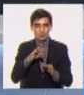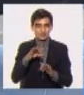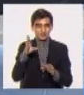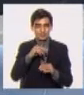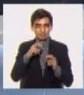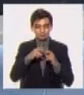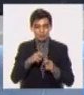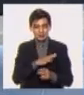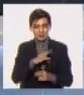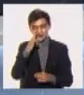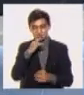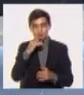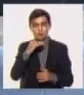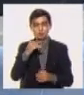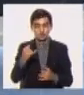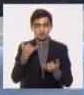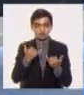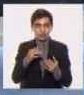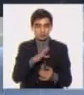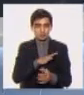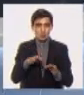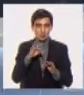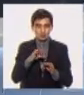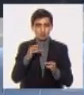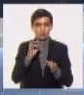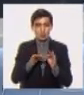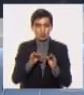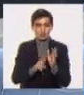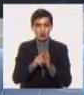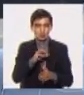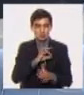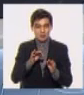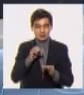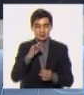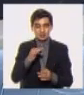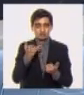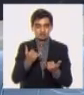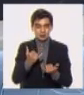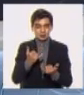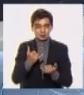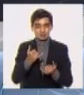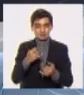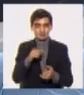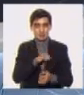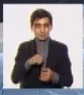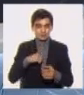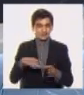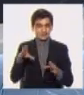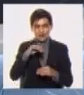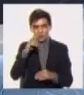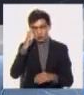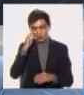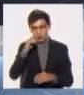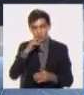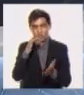граждан, казахстанцы уже сейчас пренебрегают необходимыми нормами. Уровень изоляции сейчас самый низкий почти во всех